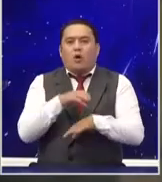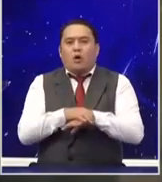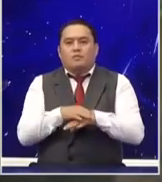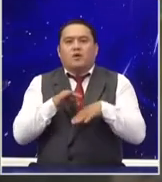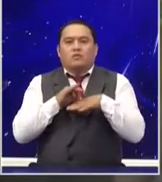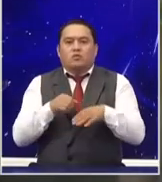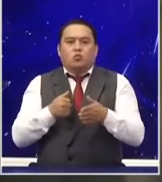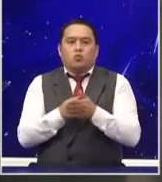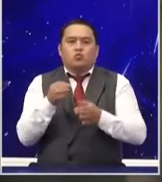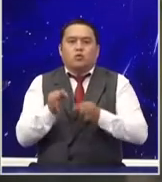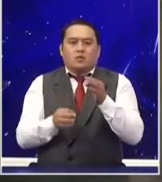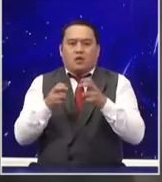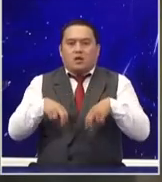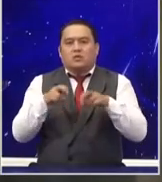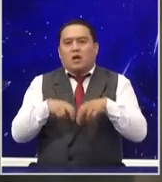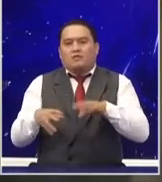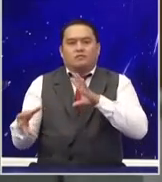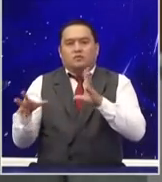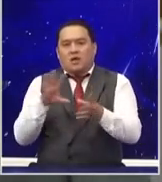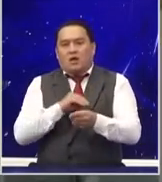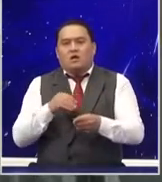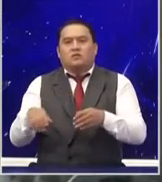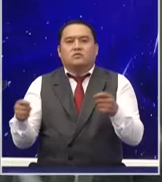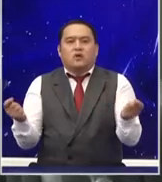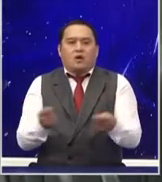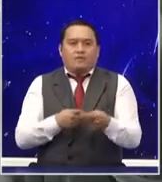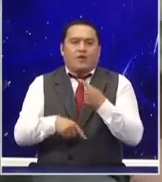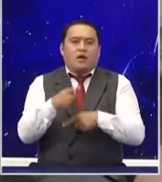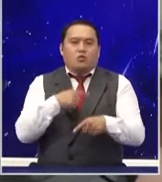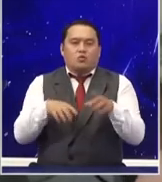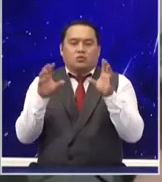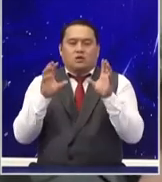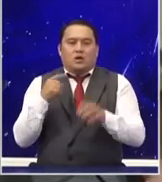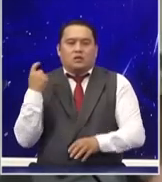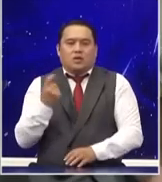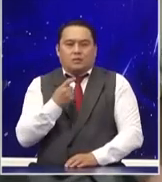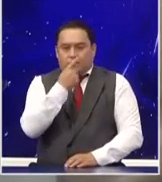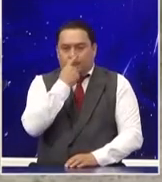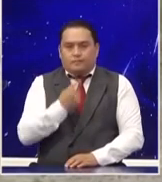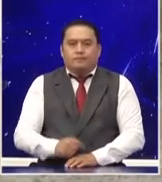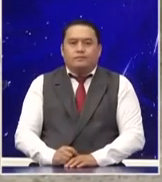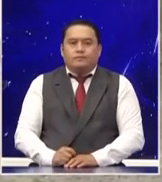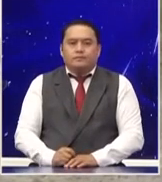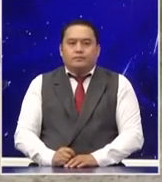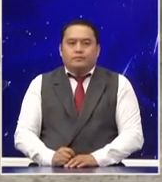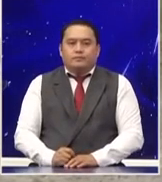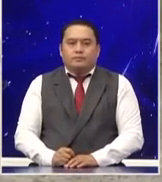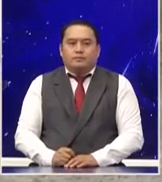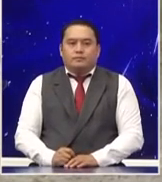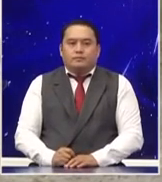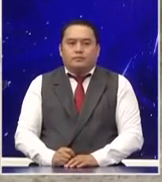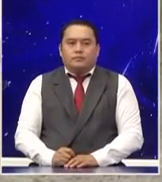факту ведется досудебное расследование. Весь похищенный скот стражи порядка вернули законным владельцам. На полициях